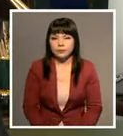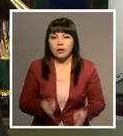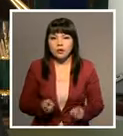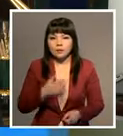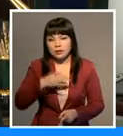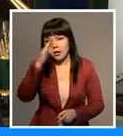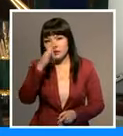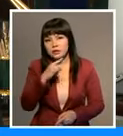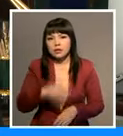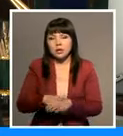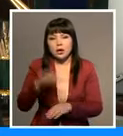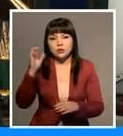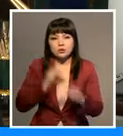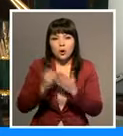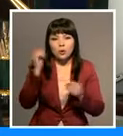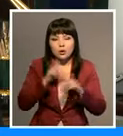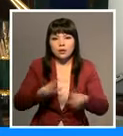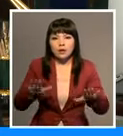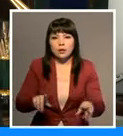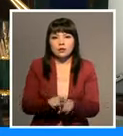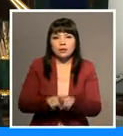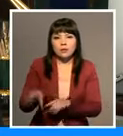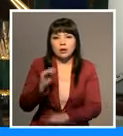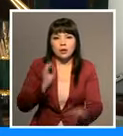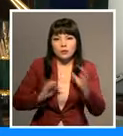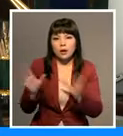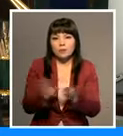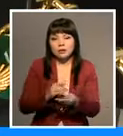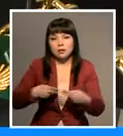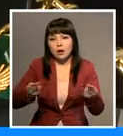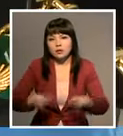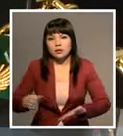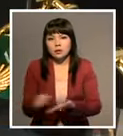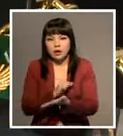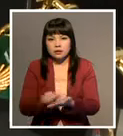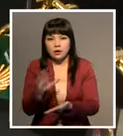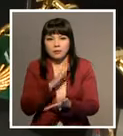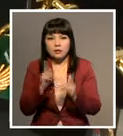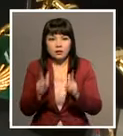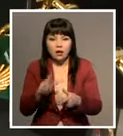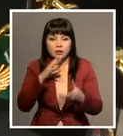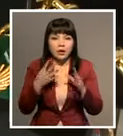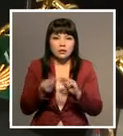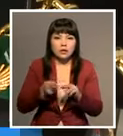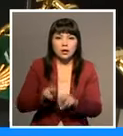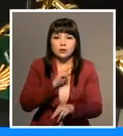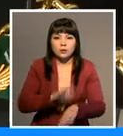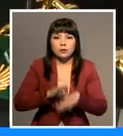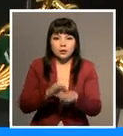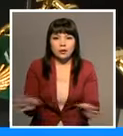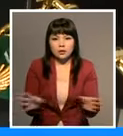Біз Қазақстандағы жоғарғы оқу орындарының барлығымен дерлік әріптестік жөнінде меморандумға қол қойдық. Бірлескен жобаларды іске асырып